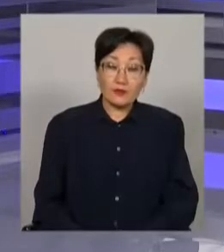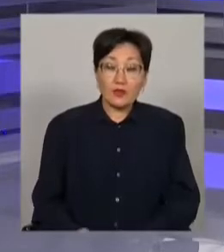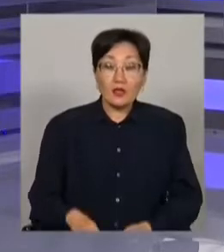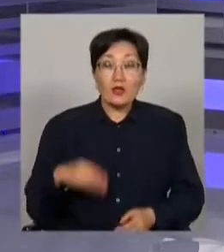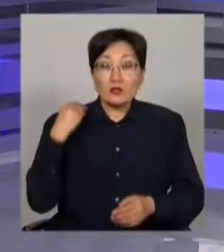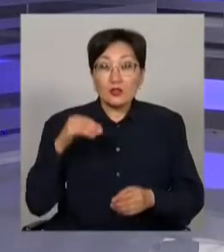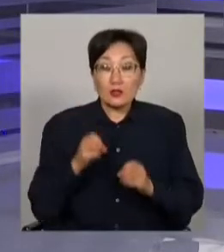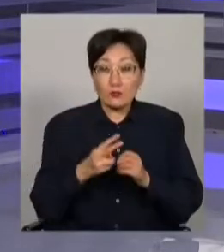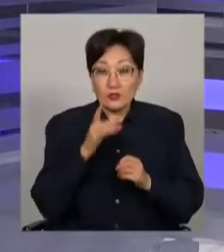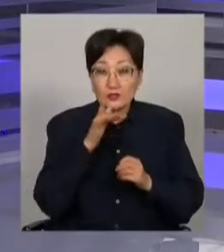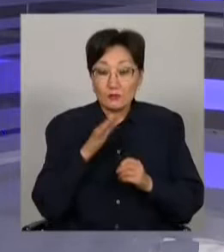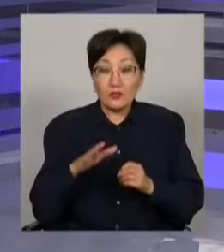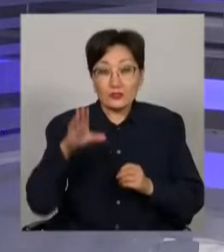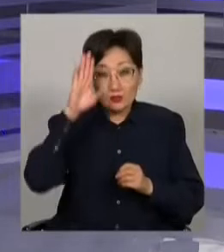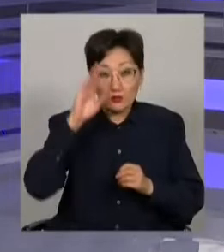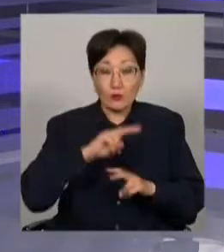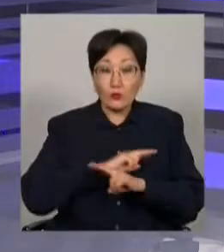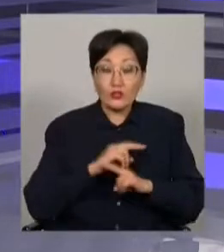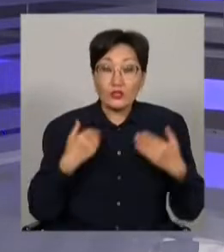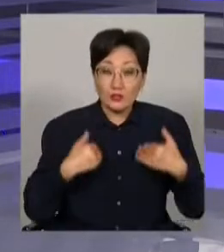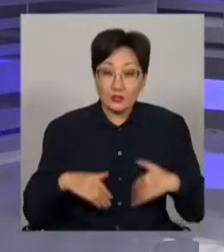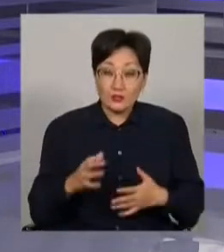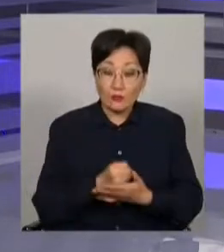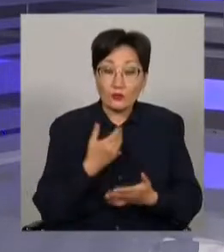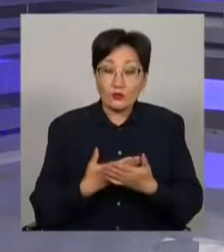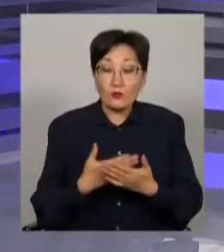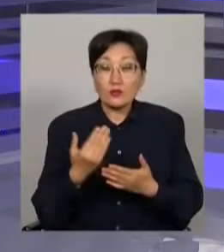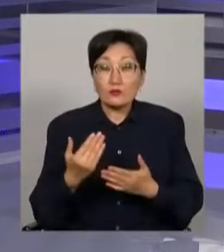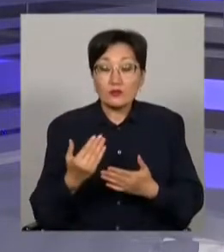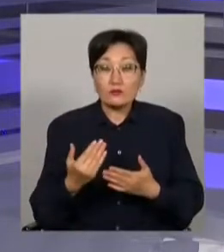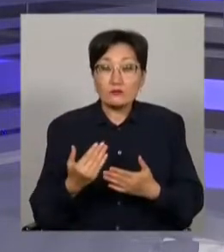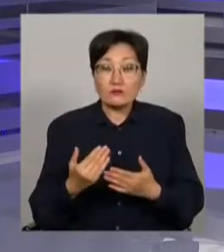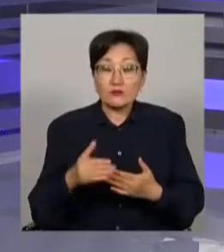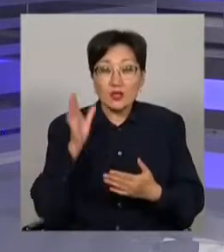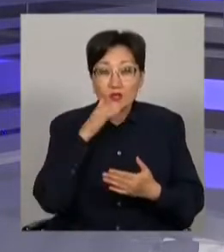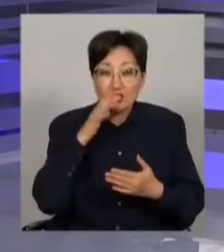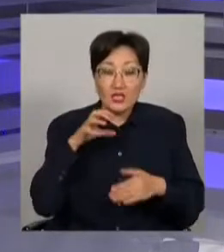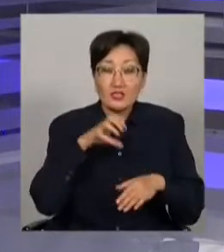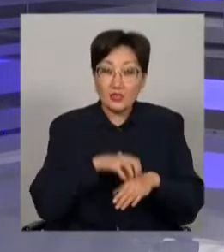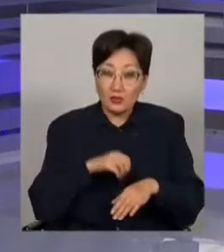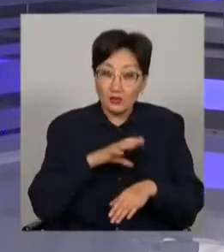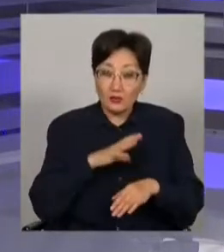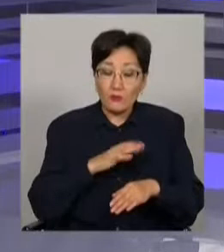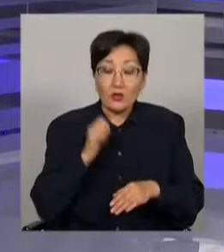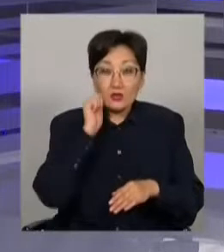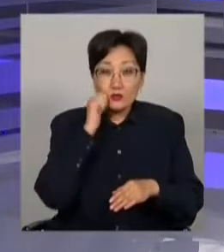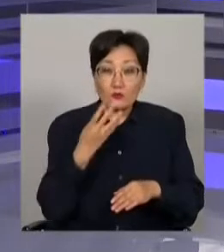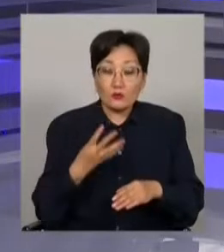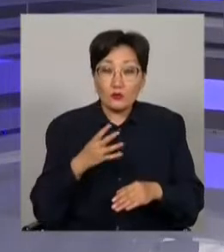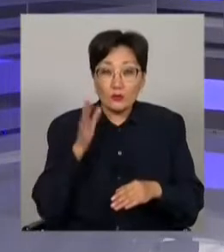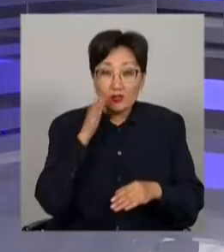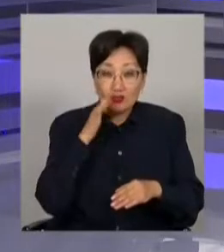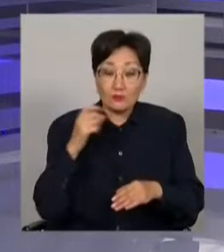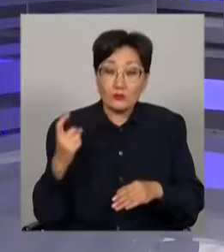Ақтөбеде 12 жастағы баланың мәйіті табылды. Болжам бойынша оны ит талаған. Енді жеткіншектің әжесі төрт аяқты